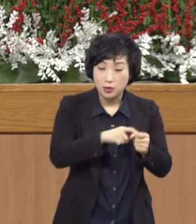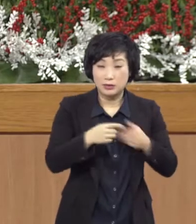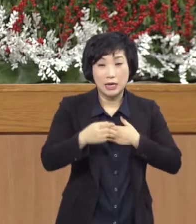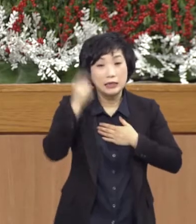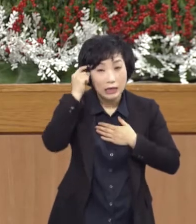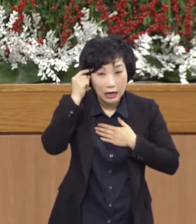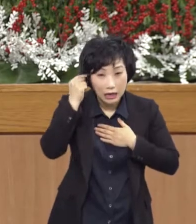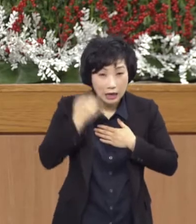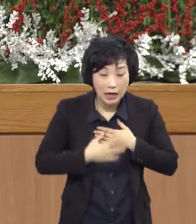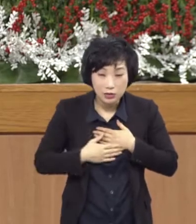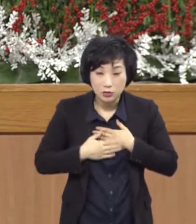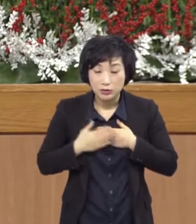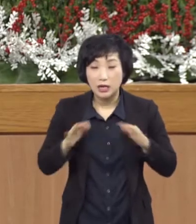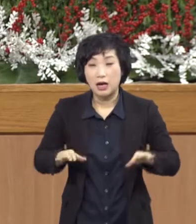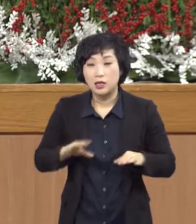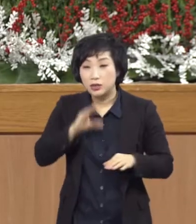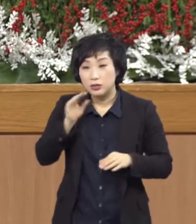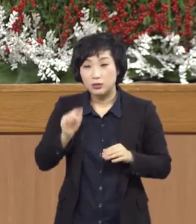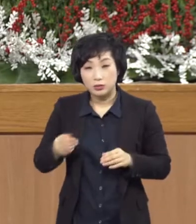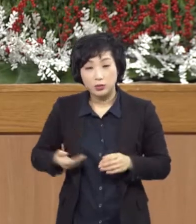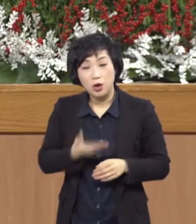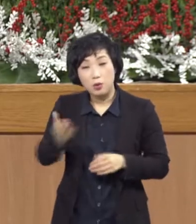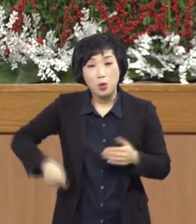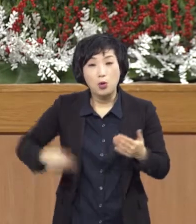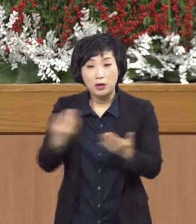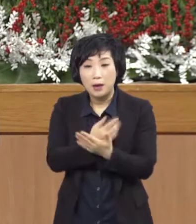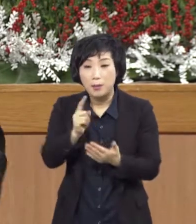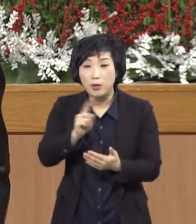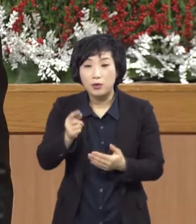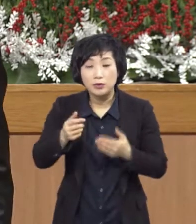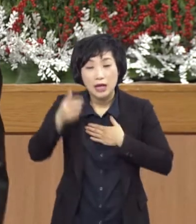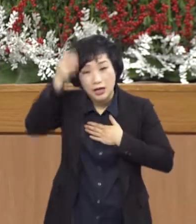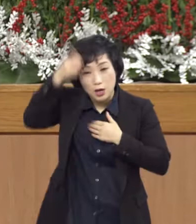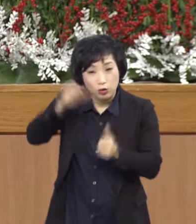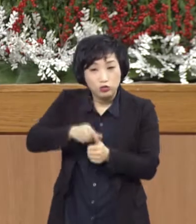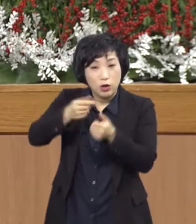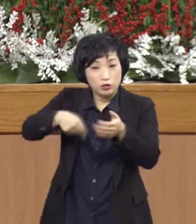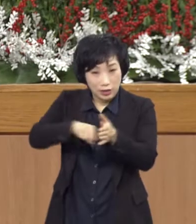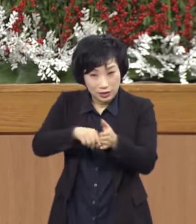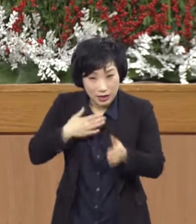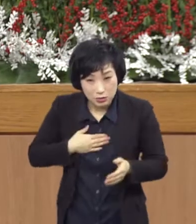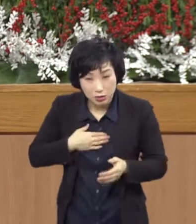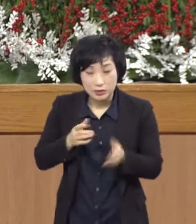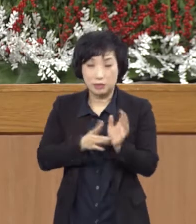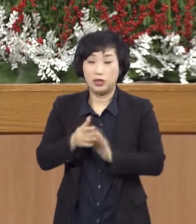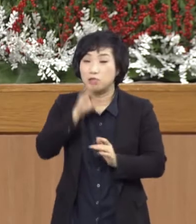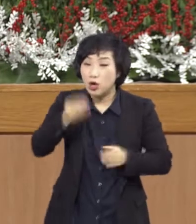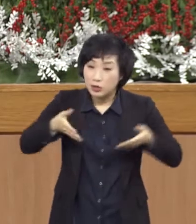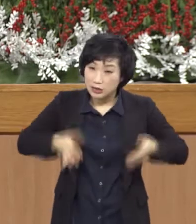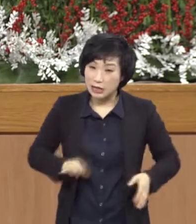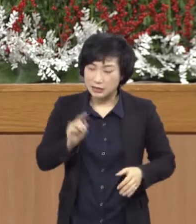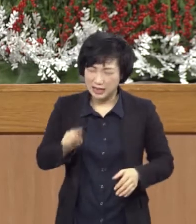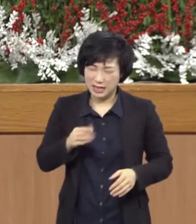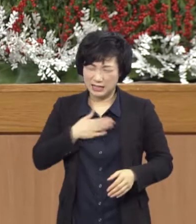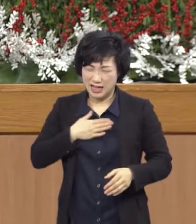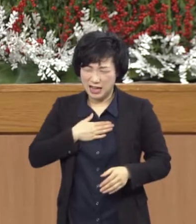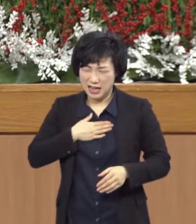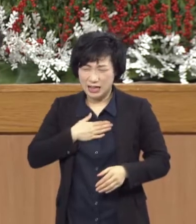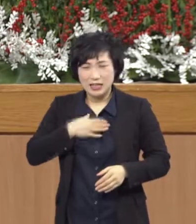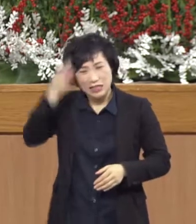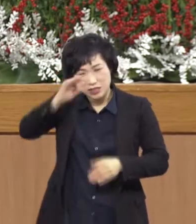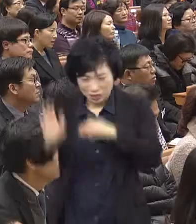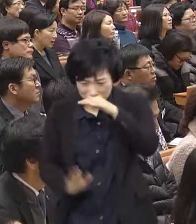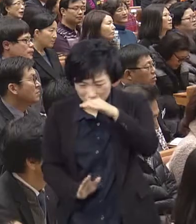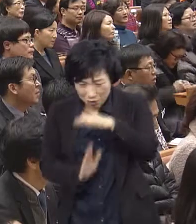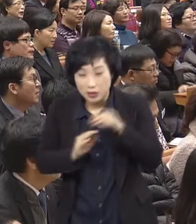강한 요구요, 회개는 살고자 하는 의지요, 본능임을 알아야 합니다. 예수의 성탄을 가장 최고로 인정하는 것이